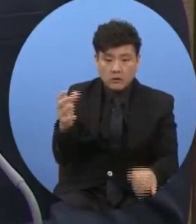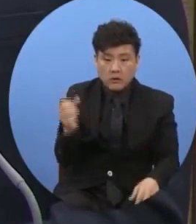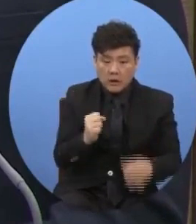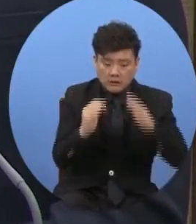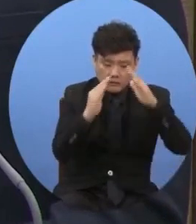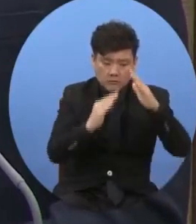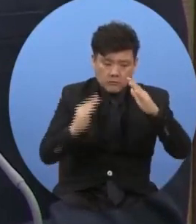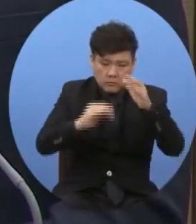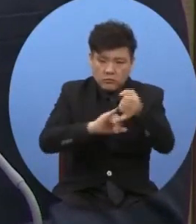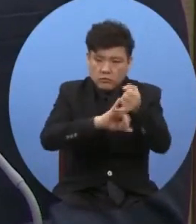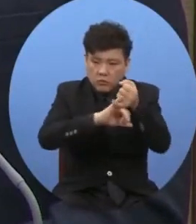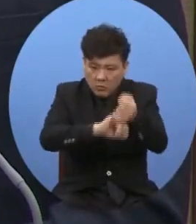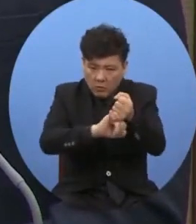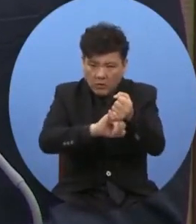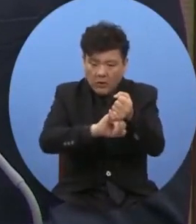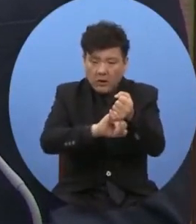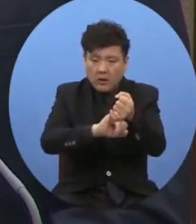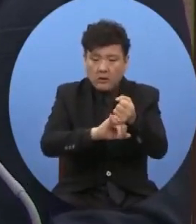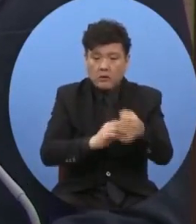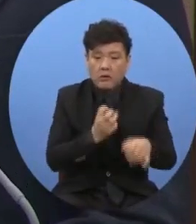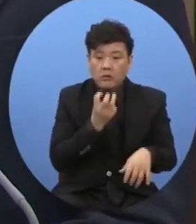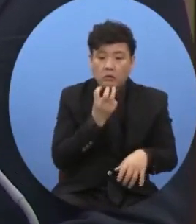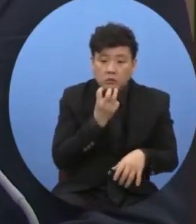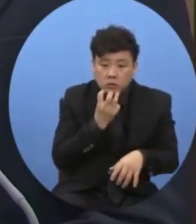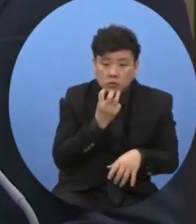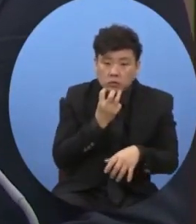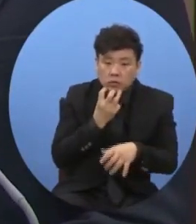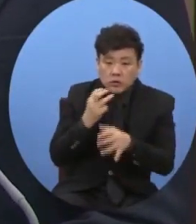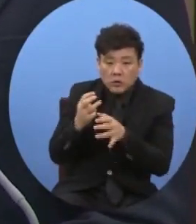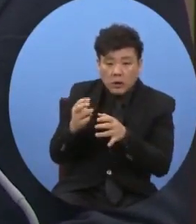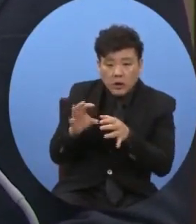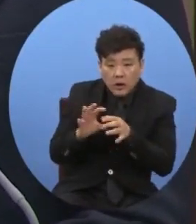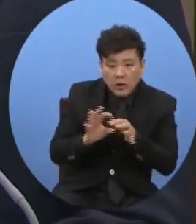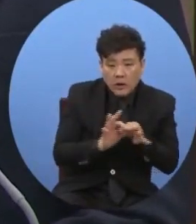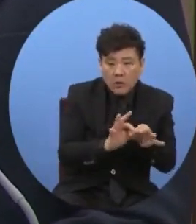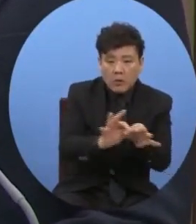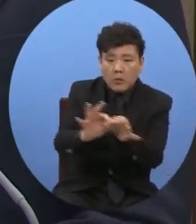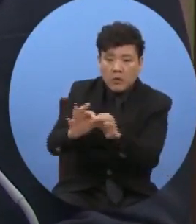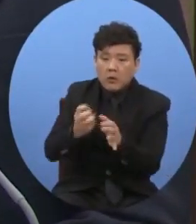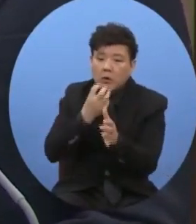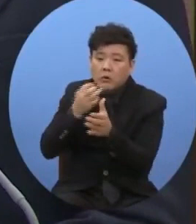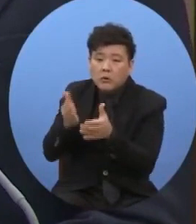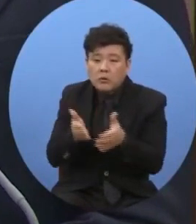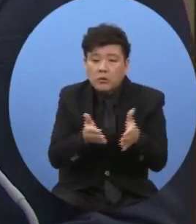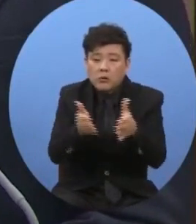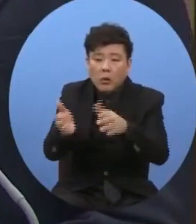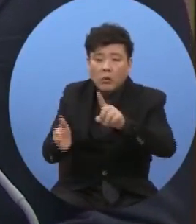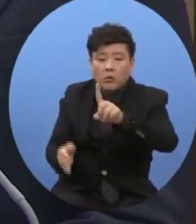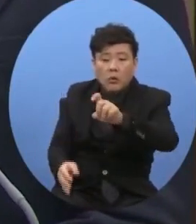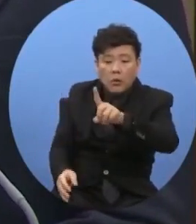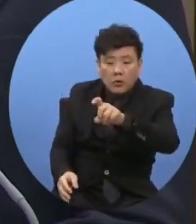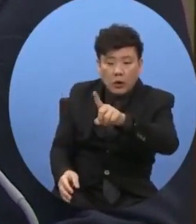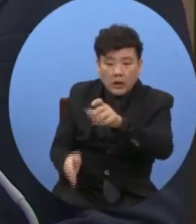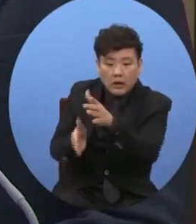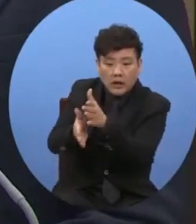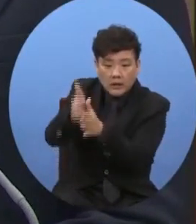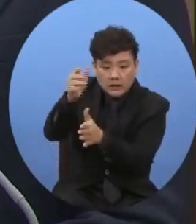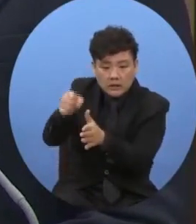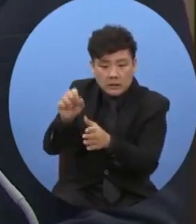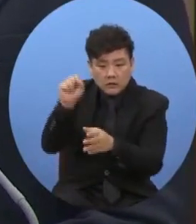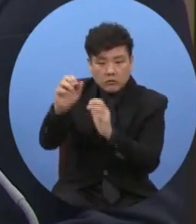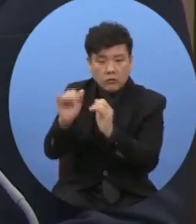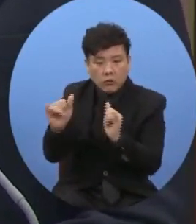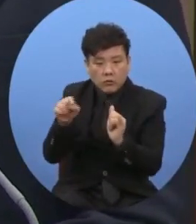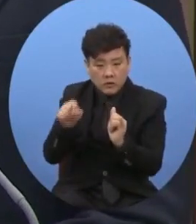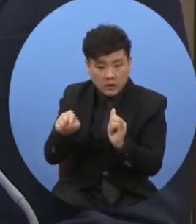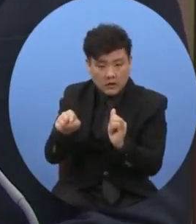공약을 하기 시작할 겁니다. 특히 이제 서울시와 연담화되어 있는 11개 경기도의 지자체 소속 후보들이 아마